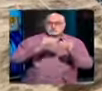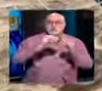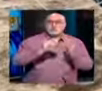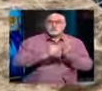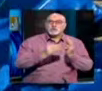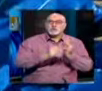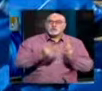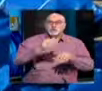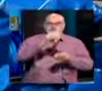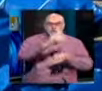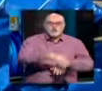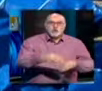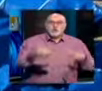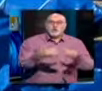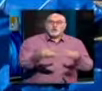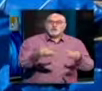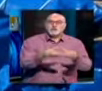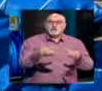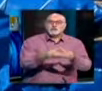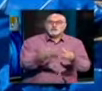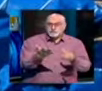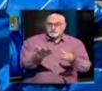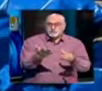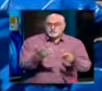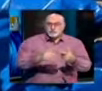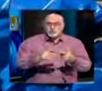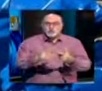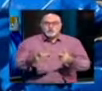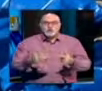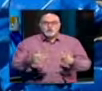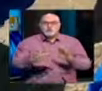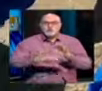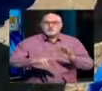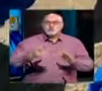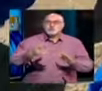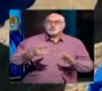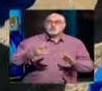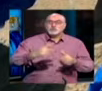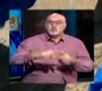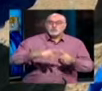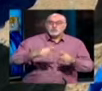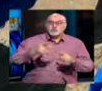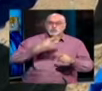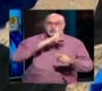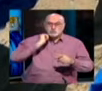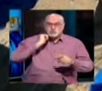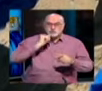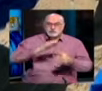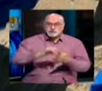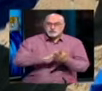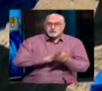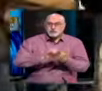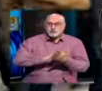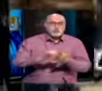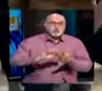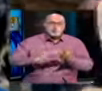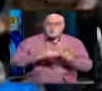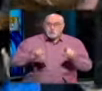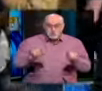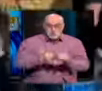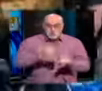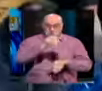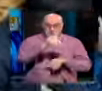من المقابر كتلك التي اكتشفت في بيت لاهيا شمالا بعد انسحاب آليات الاحتلال، وتضم نحو 30